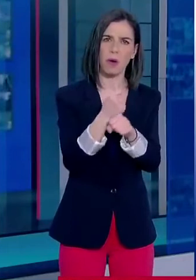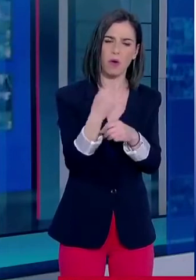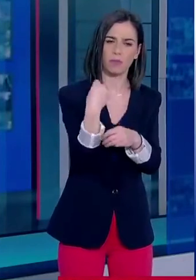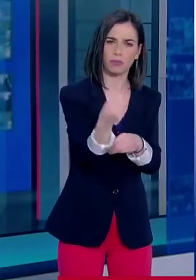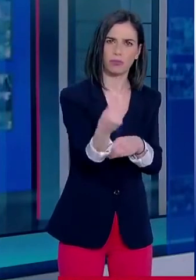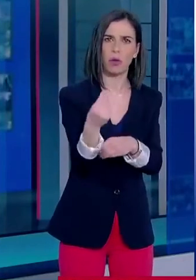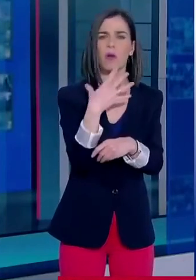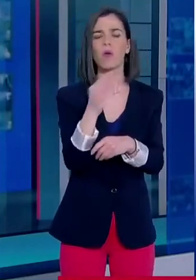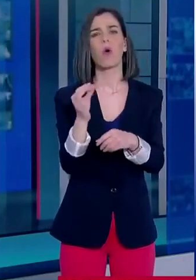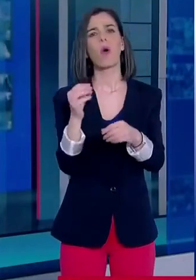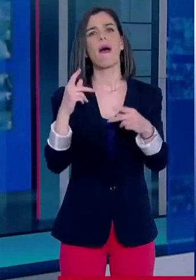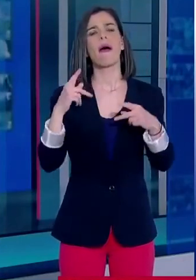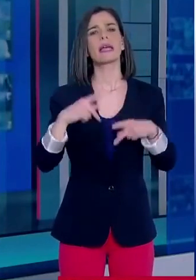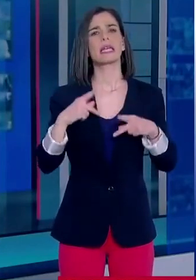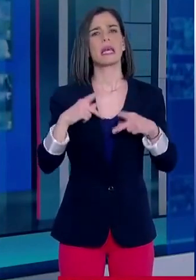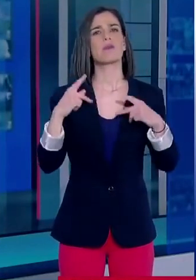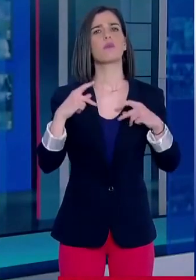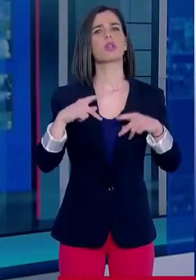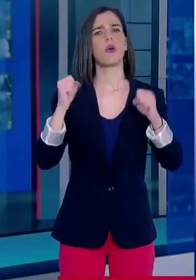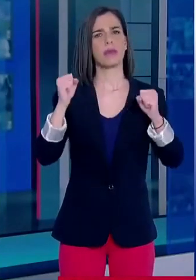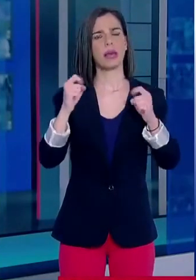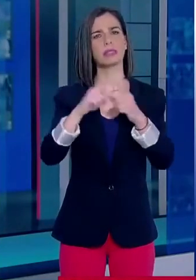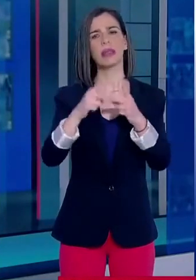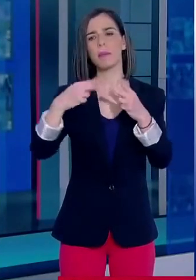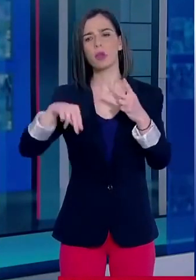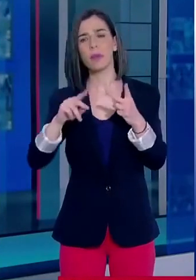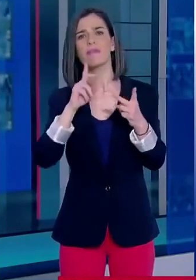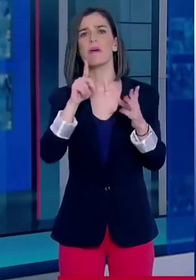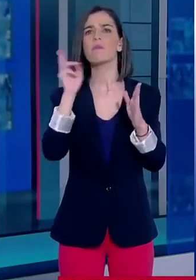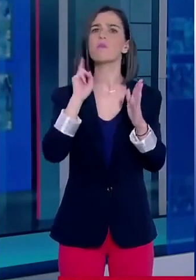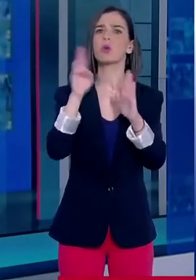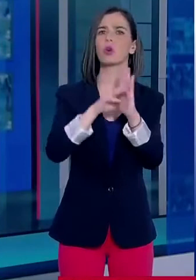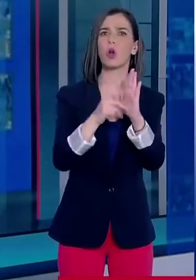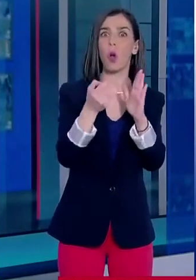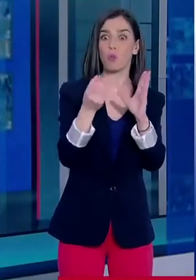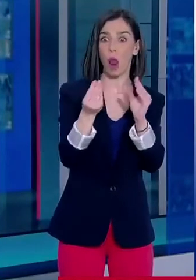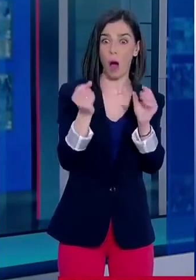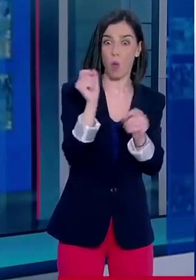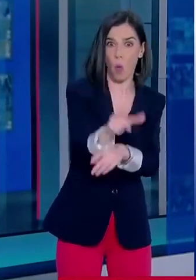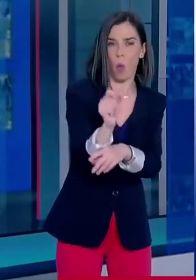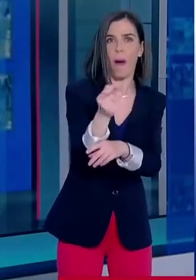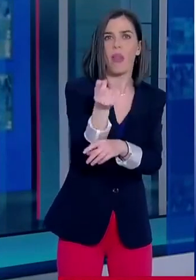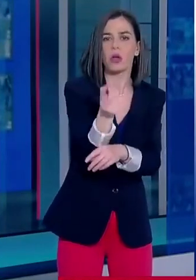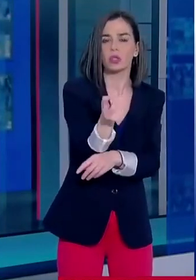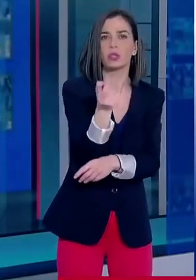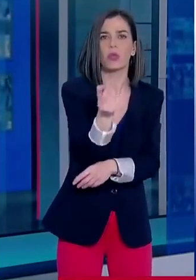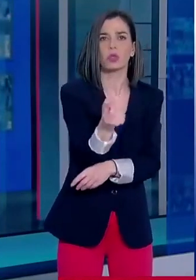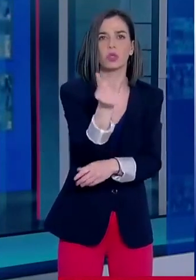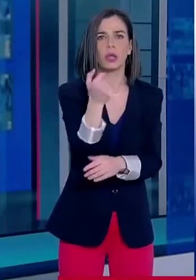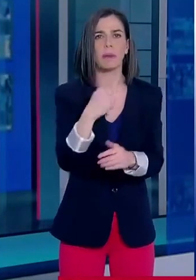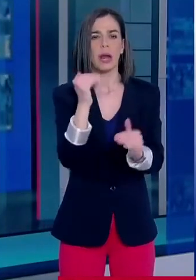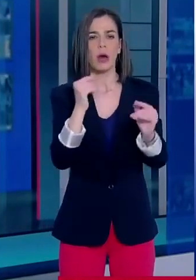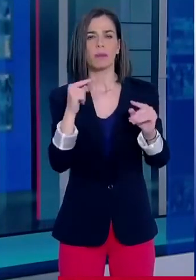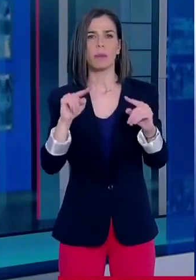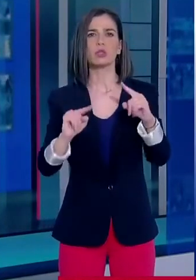ενεργειών του Υπουργείου Υγείας με το πρωτόκολλο που είχε υιοθετηθεί από την Επιτροπή, το οποίο πρωτόκολλο δεν έχει μεγάλες δόσεις και φυσικά πάντα με την επιφύλαξη